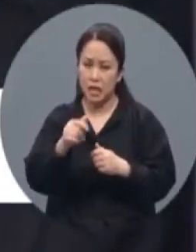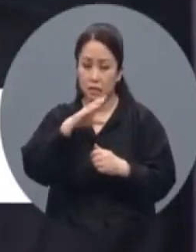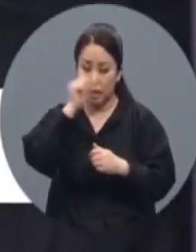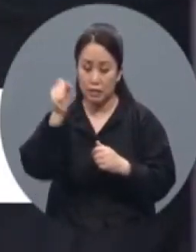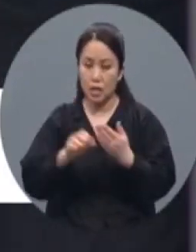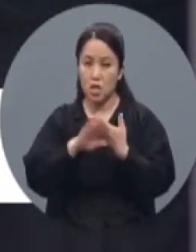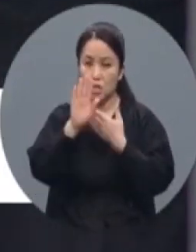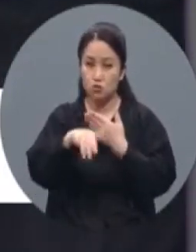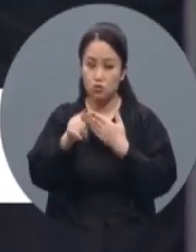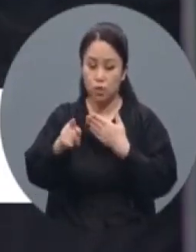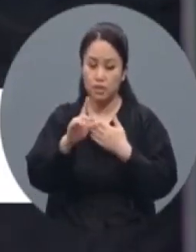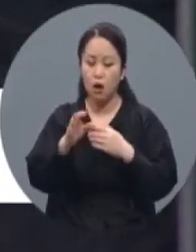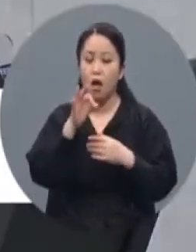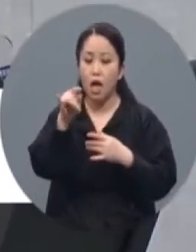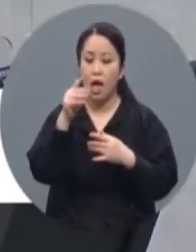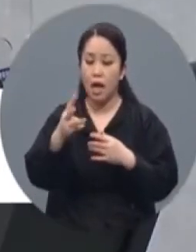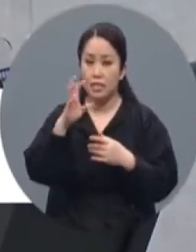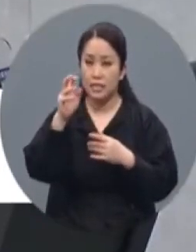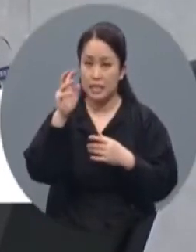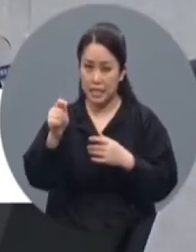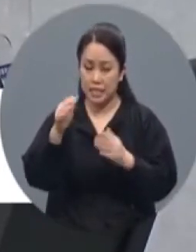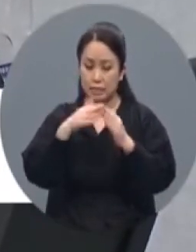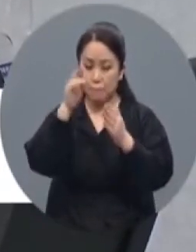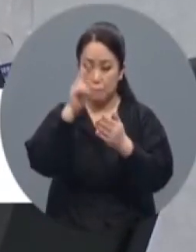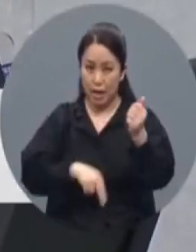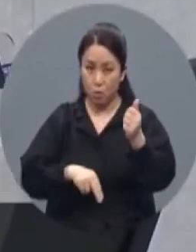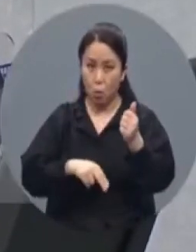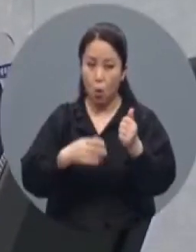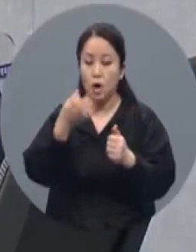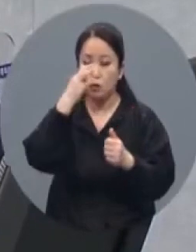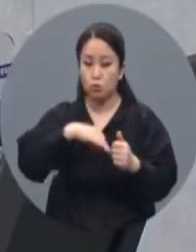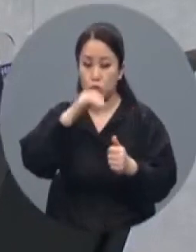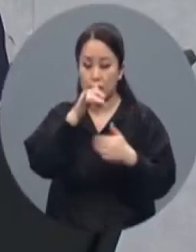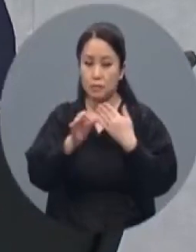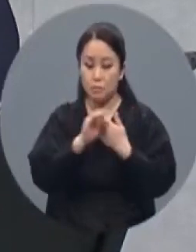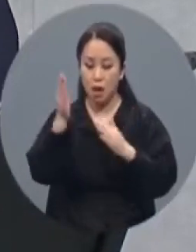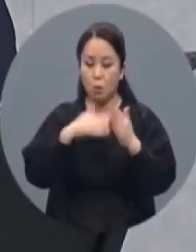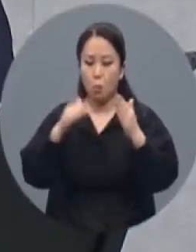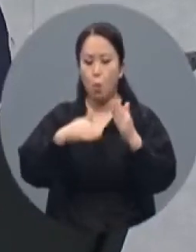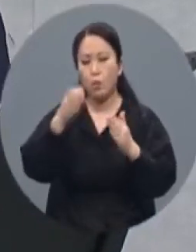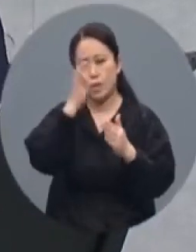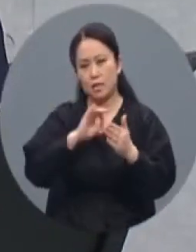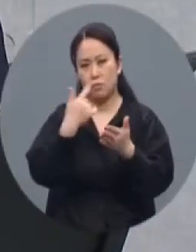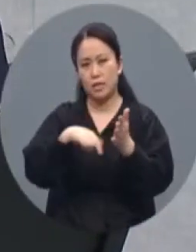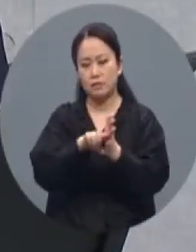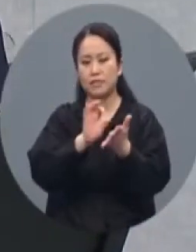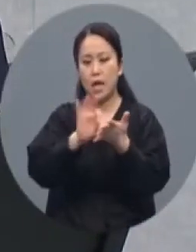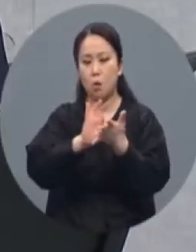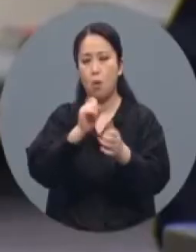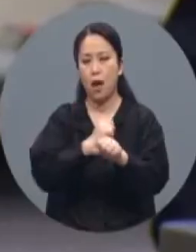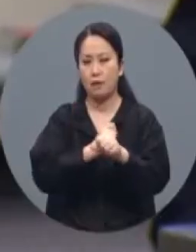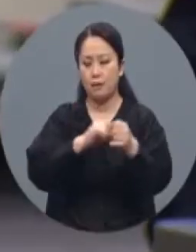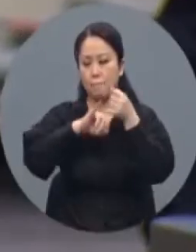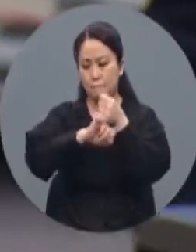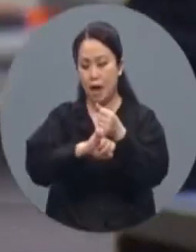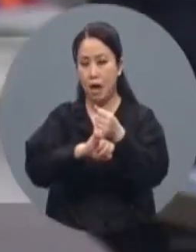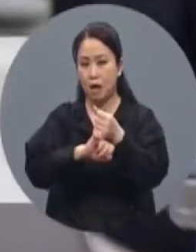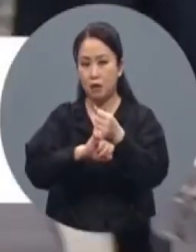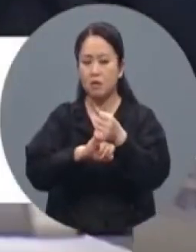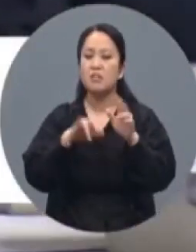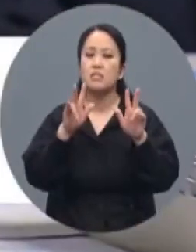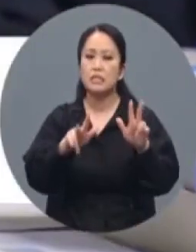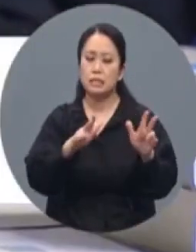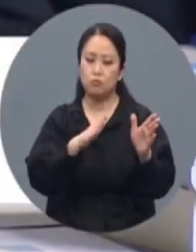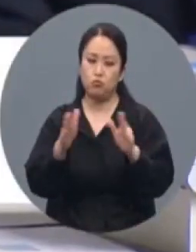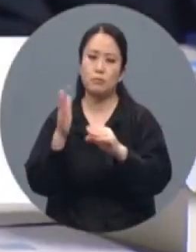이후 LCT 자택을 팔고 수익은 공익을 위해 쓰겠다고 공언해 왔습니다. 제가 지금 준비 중입니다.